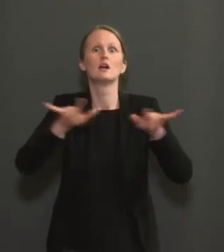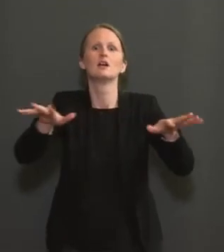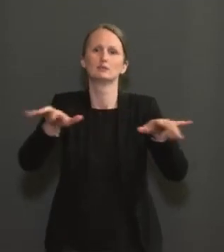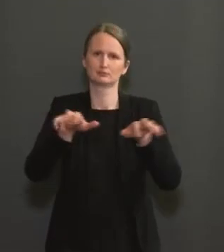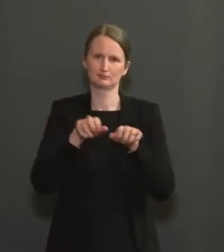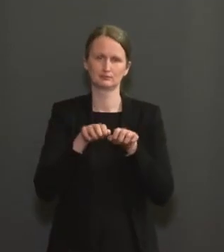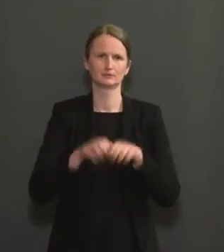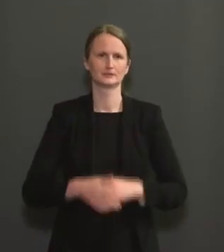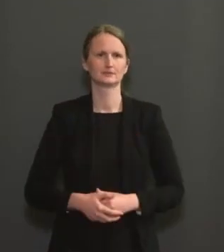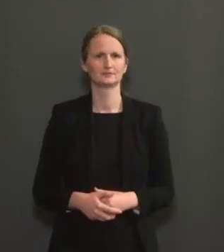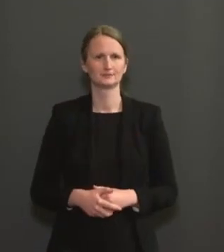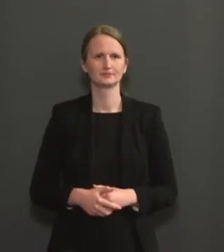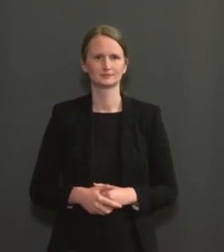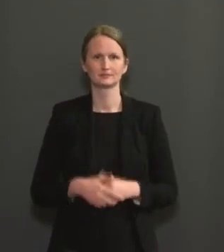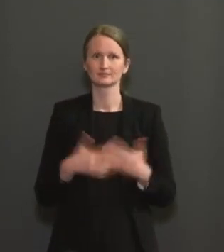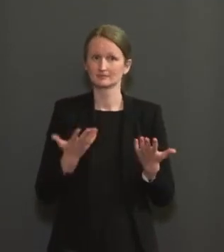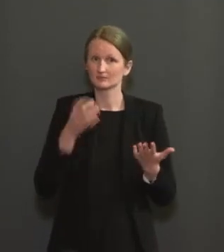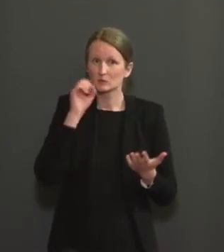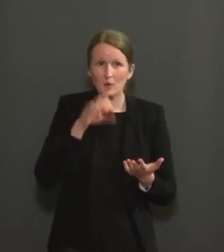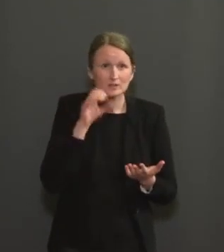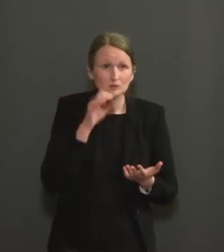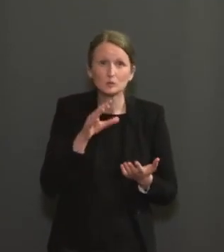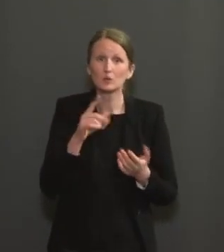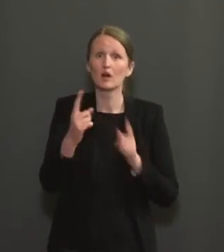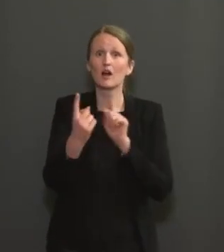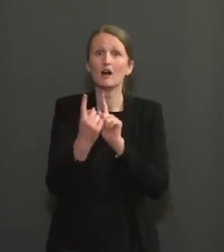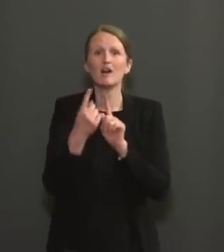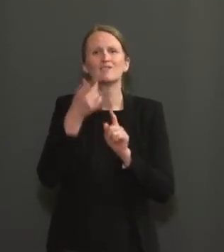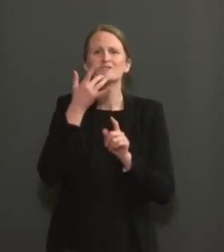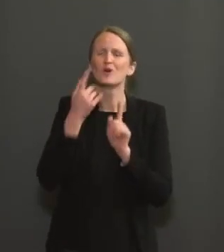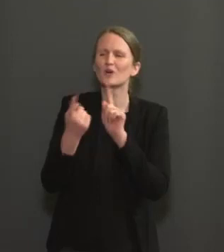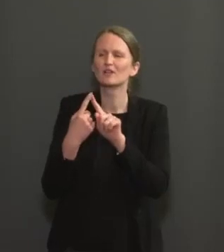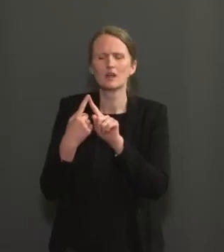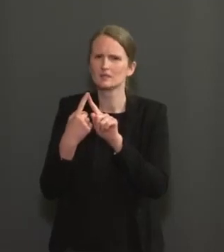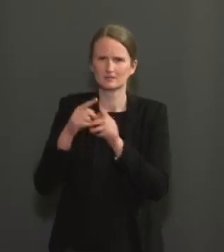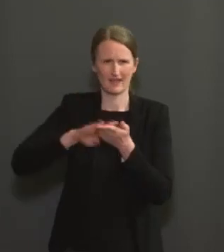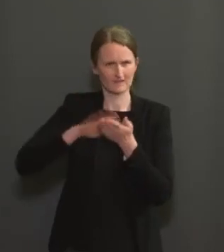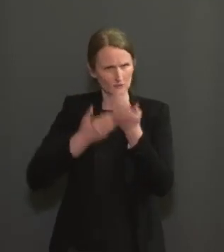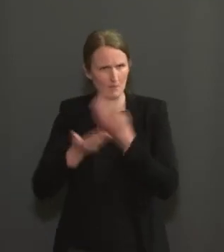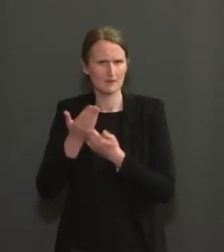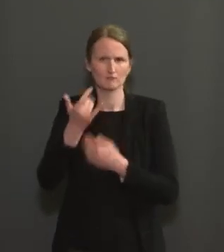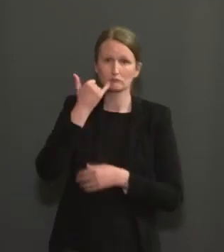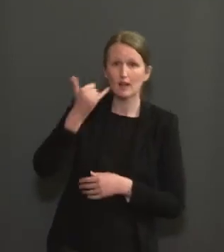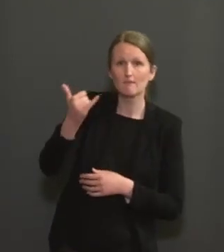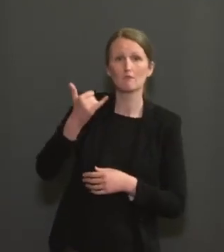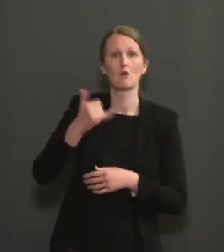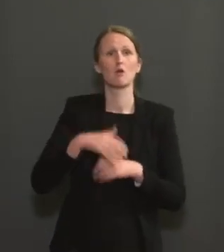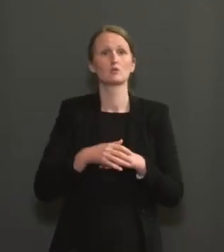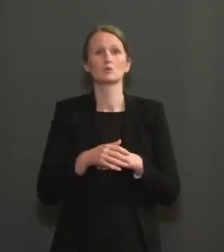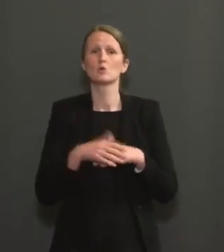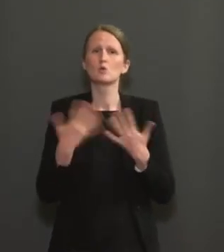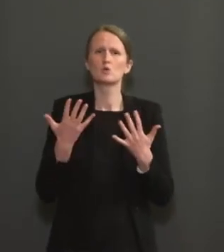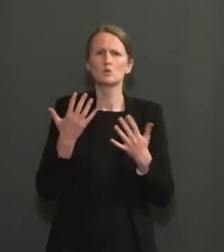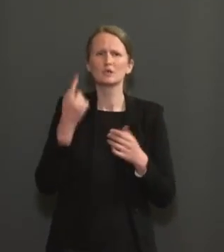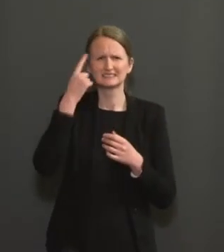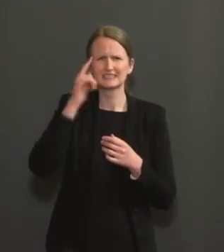faisons, en employant le téléphone plutôt qu'en allant voir quelqu'un, en renonçant éventuellement à une rencontre et en la postposant à un